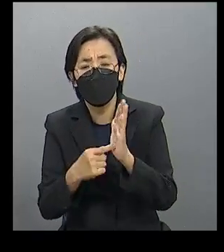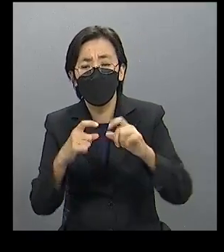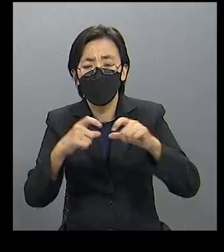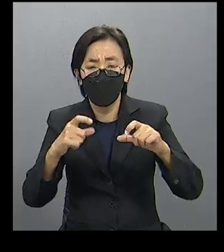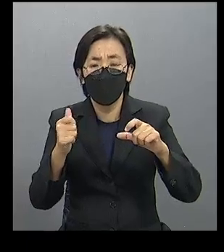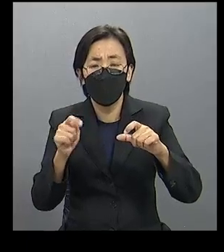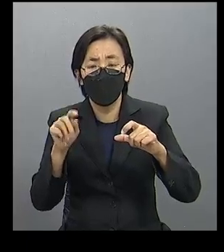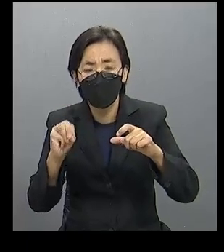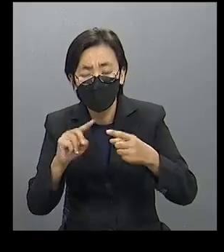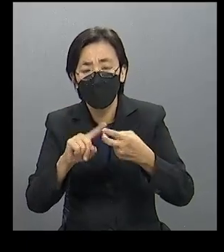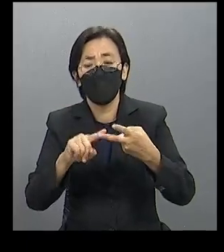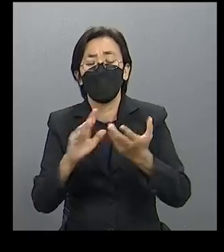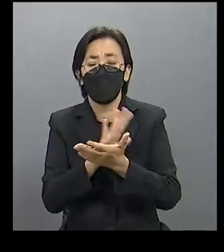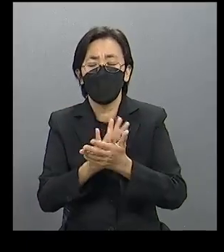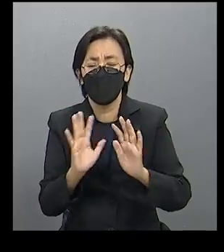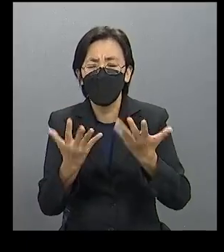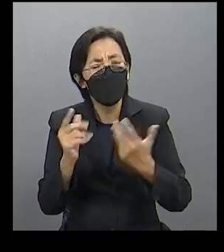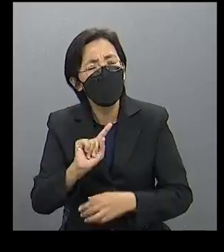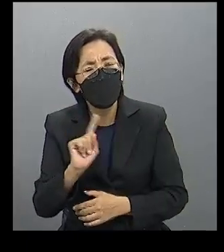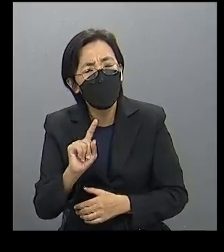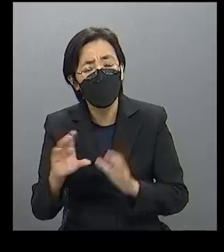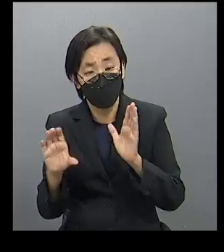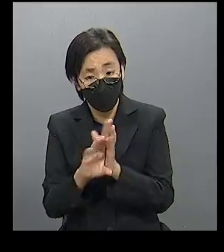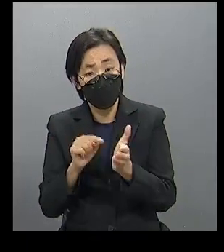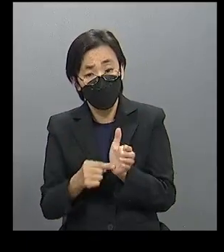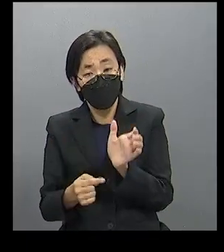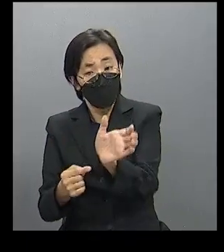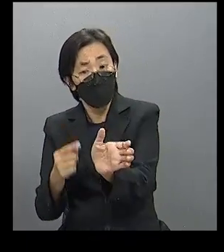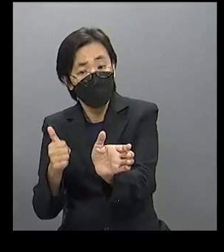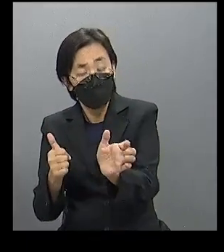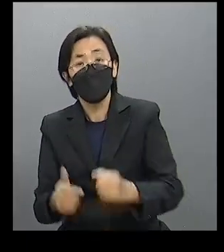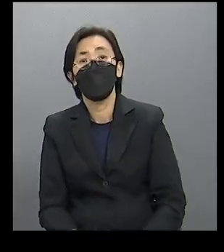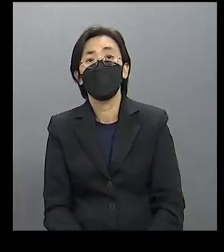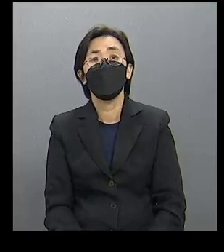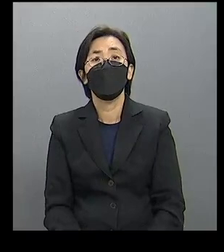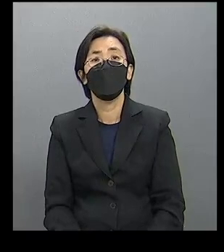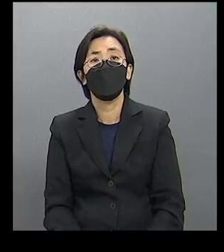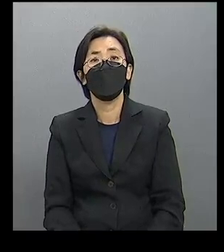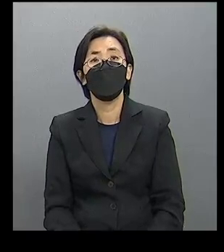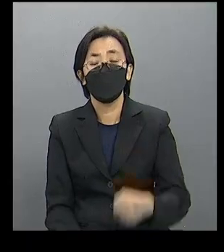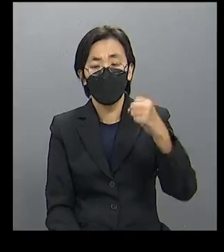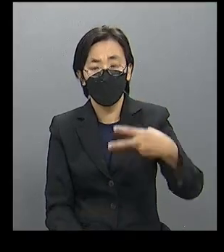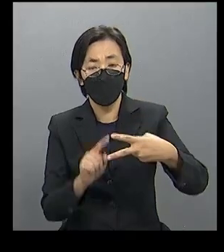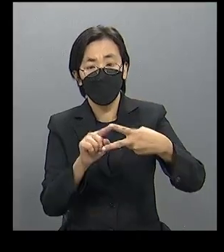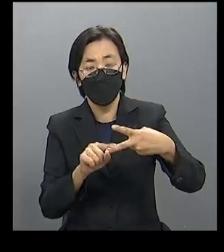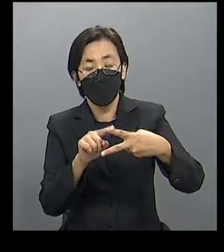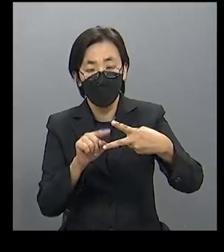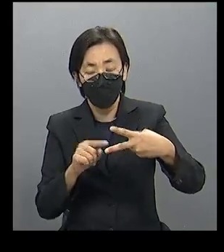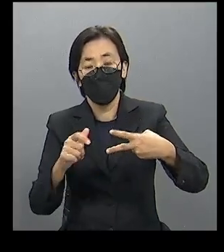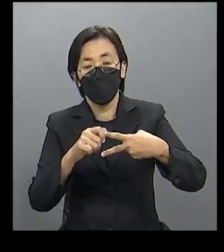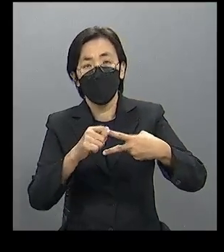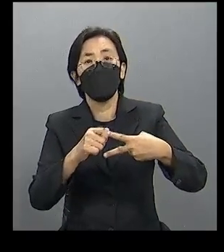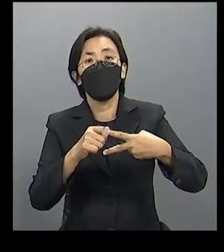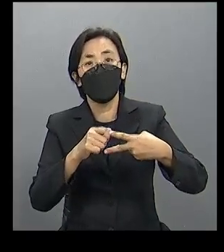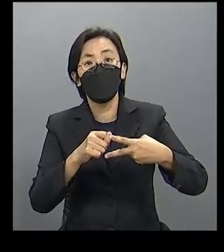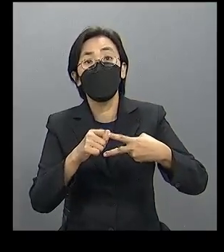ร่นนี่นั่น quoiหรอวสามารใช้ภาพในบถอนไดเลยคือแงเป็สองก ο Bitte ปัจุบนทใช้งานกอยู่ก็คือหนึ่ เขาจะได้